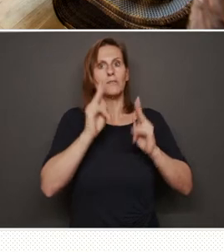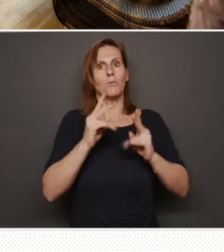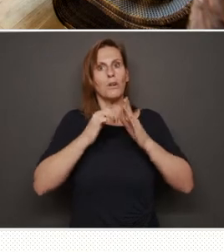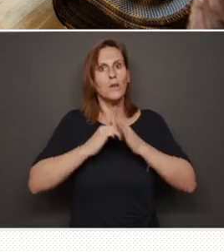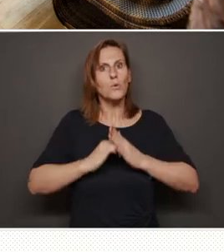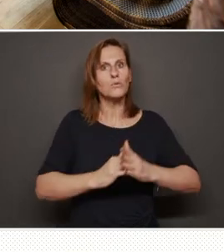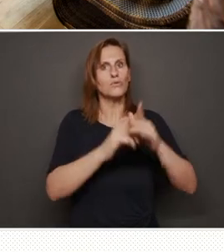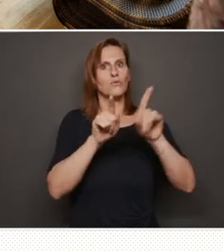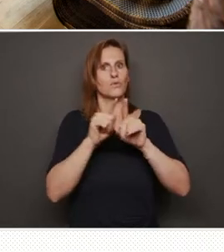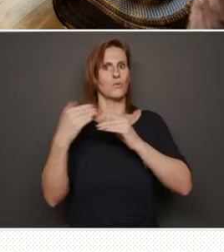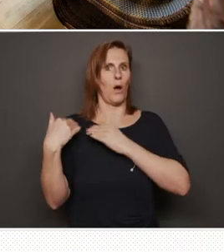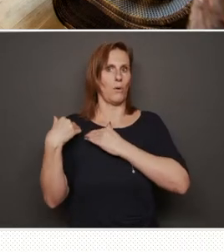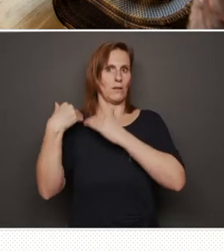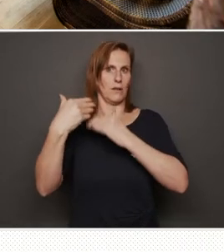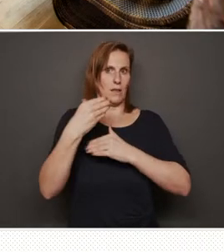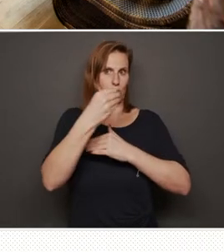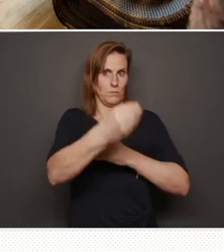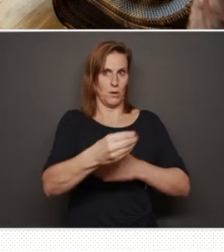und entlastet werden.